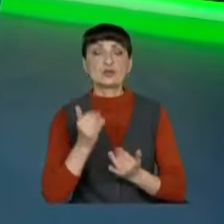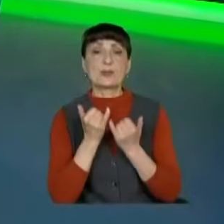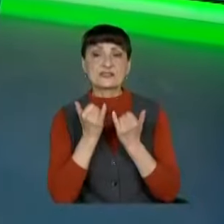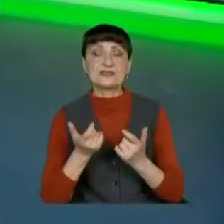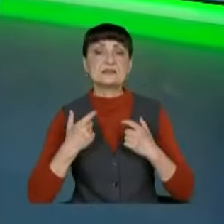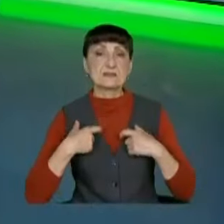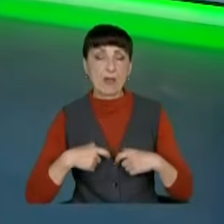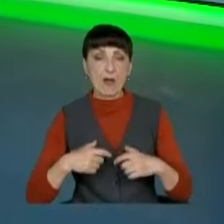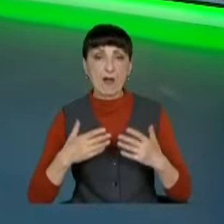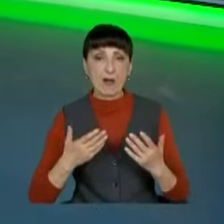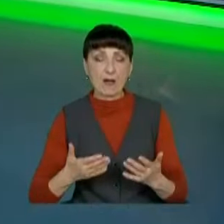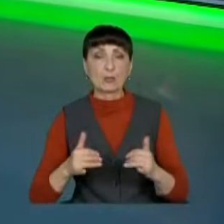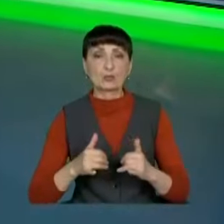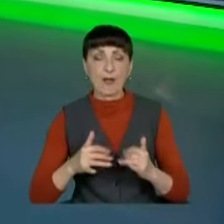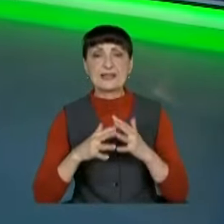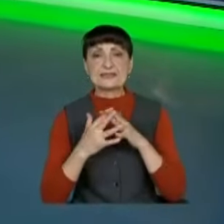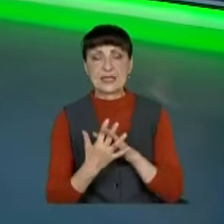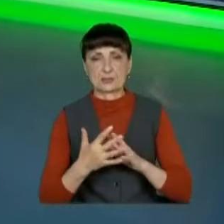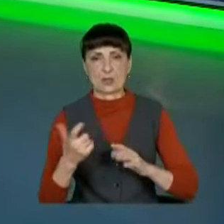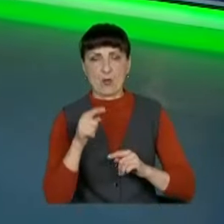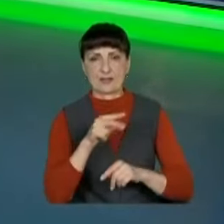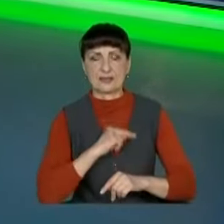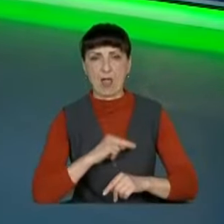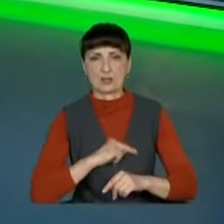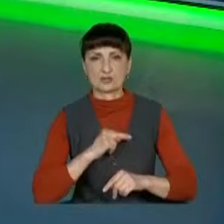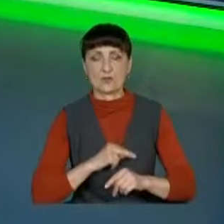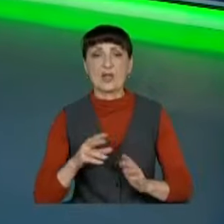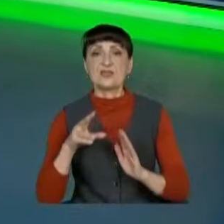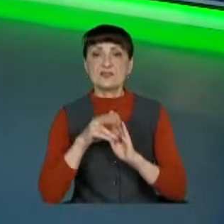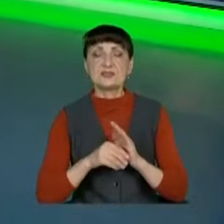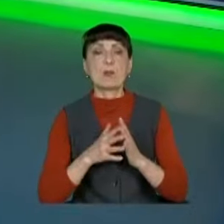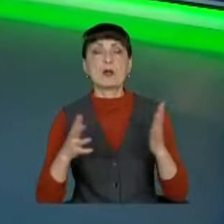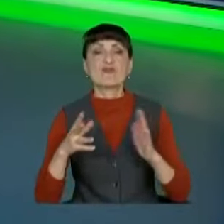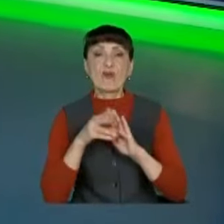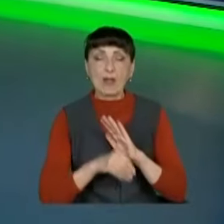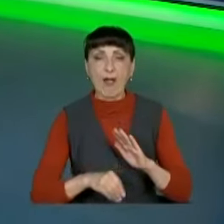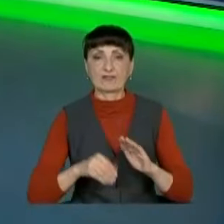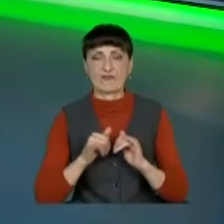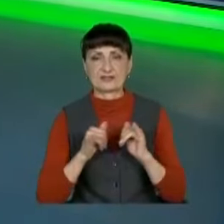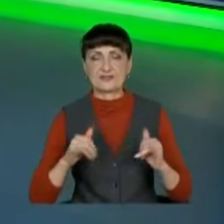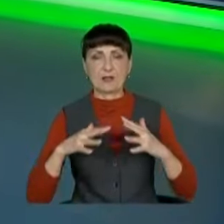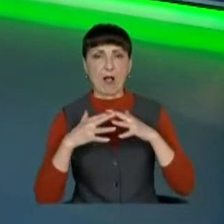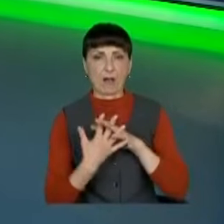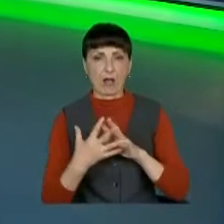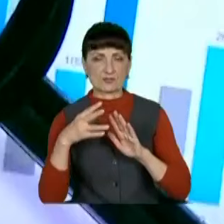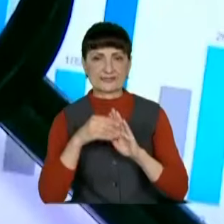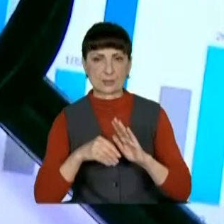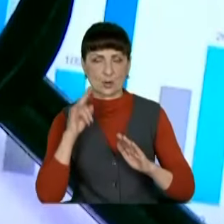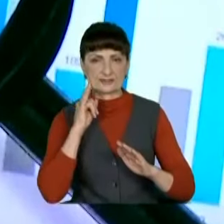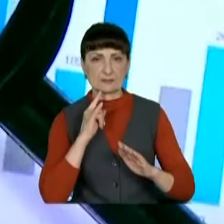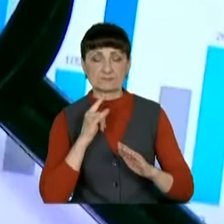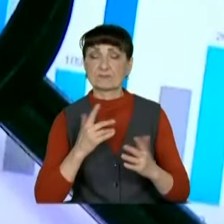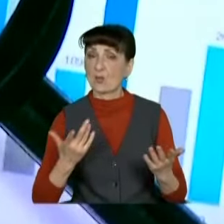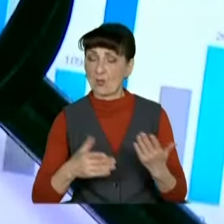себя сельскому хозяйству и внести большой вклад именно в развитие аграрного сектора.